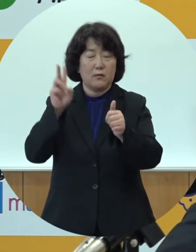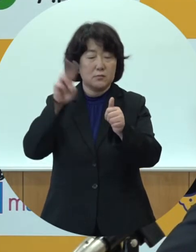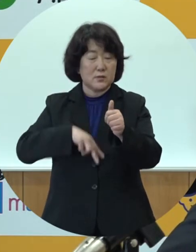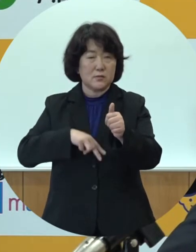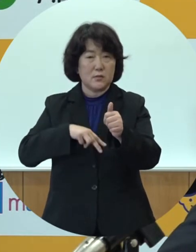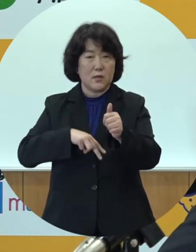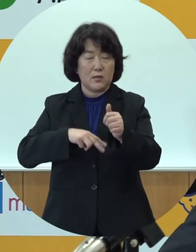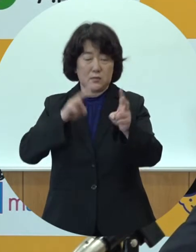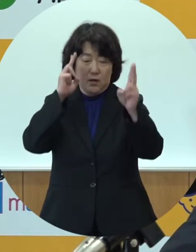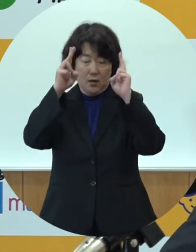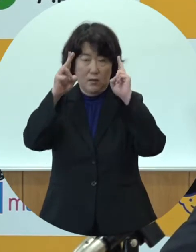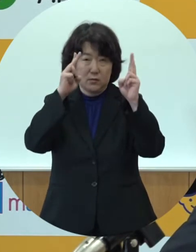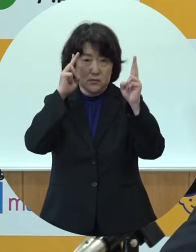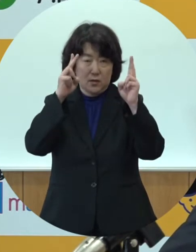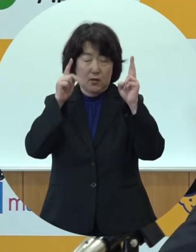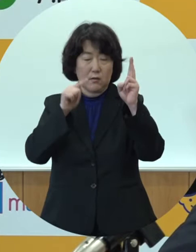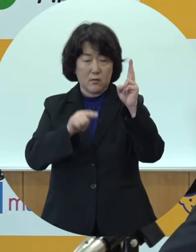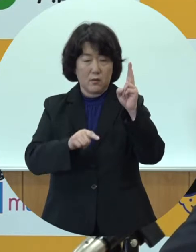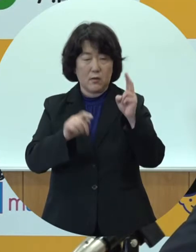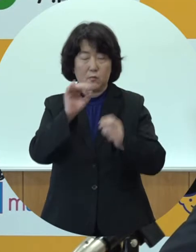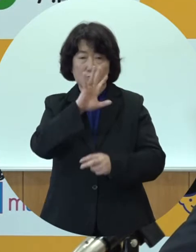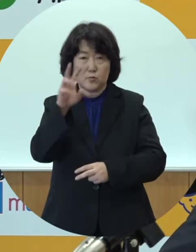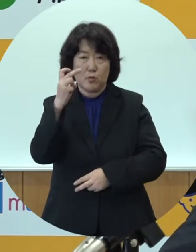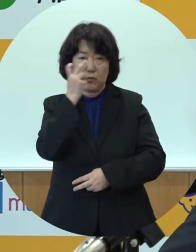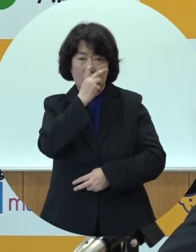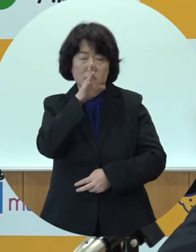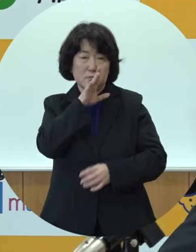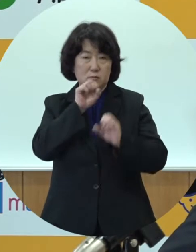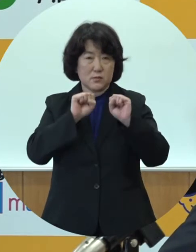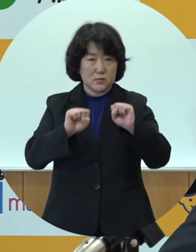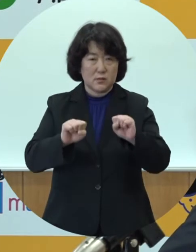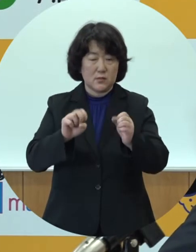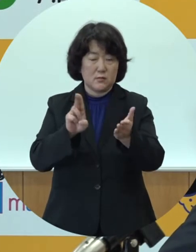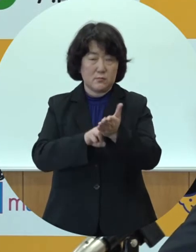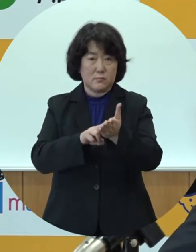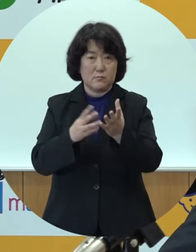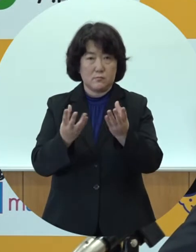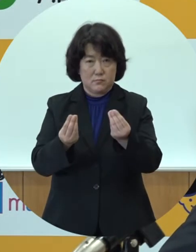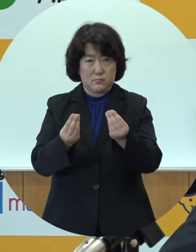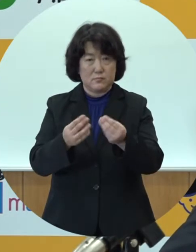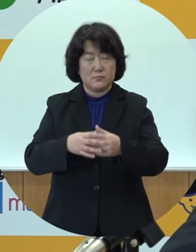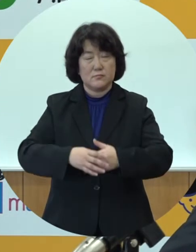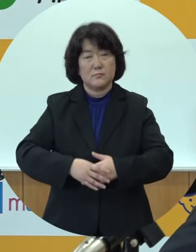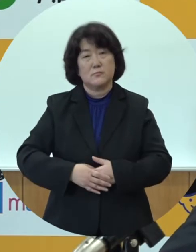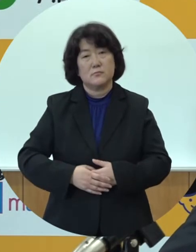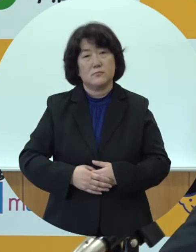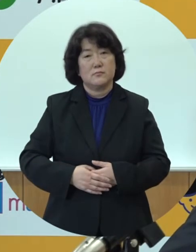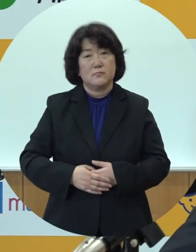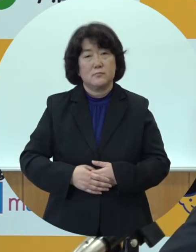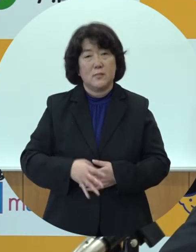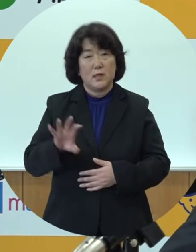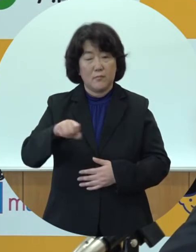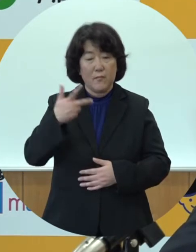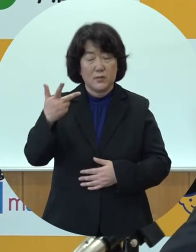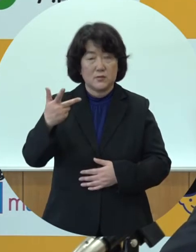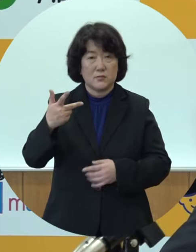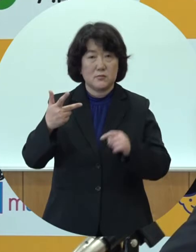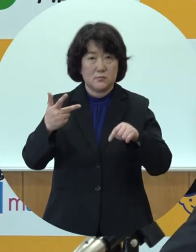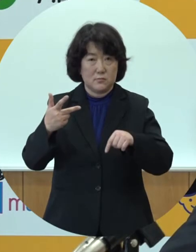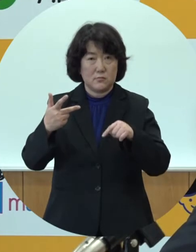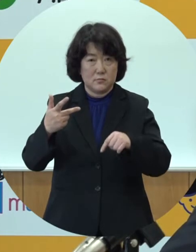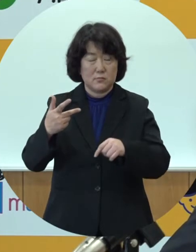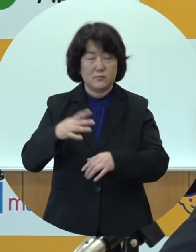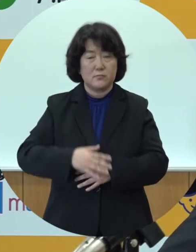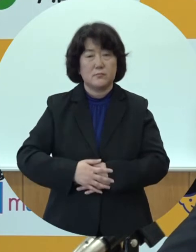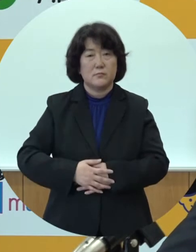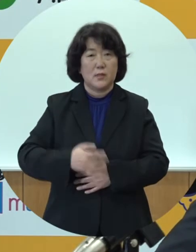所において無料検査を実施するものと伺ってございます。今治市におきましては昨